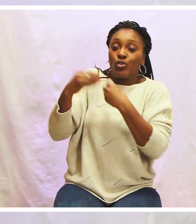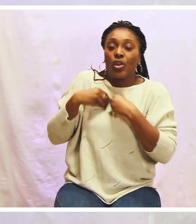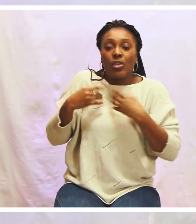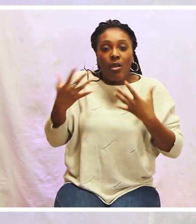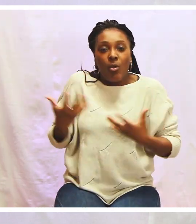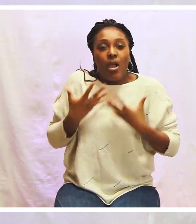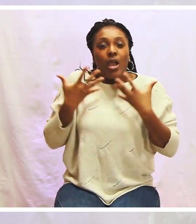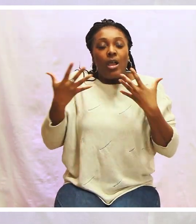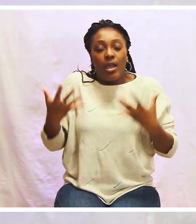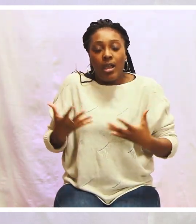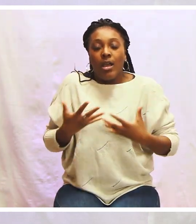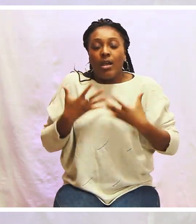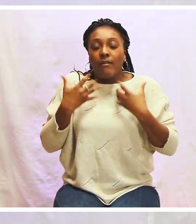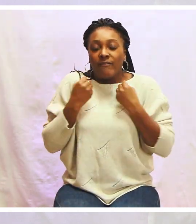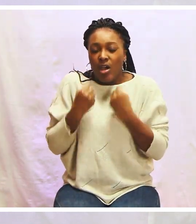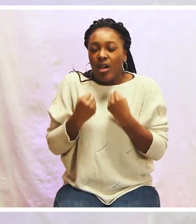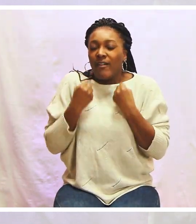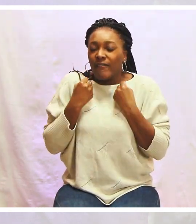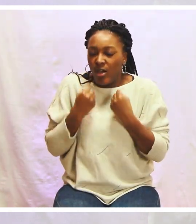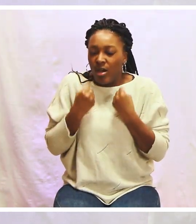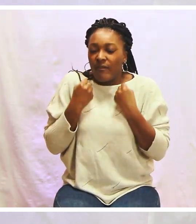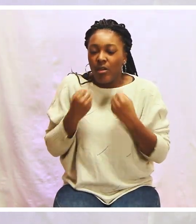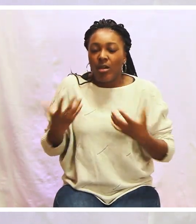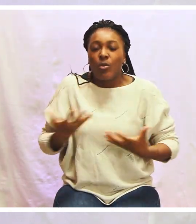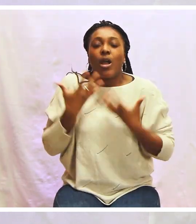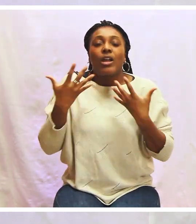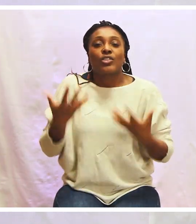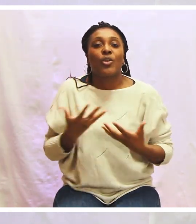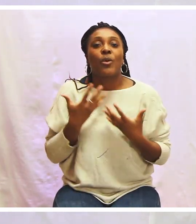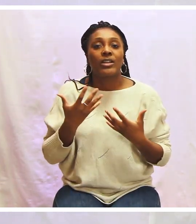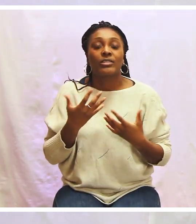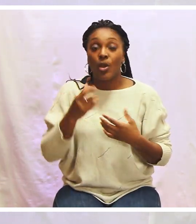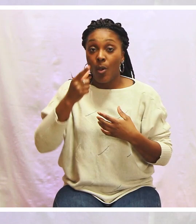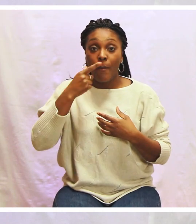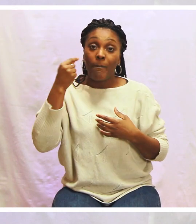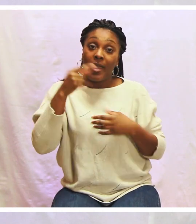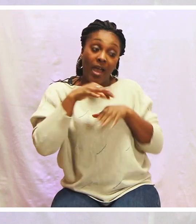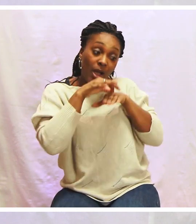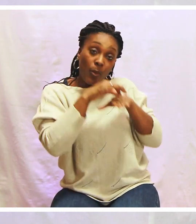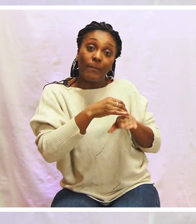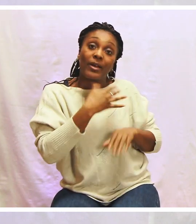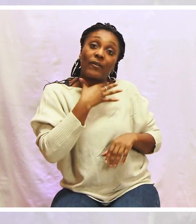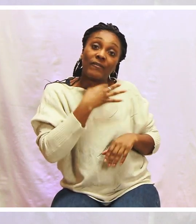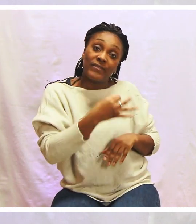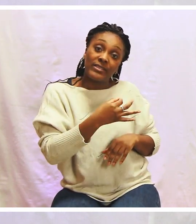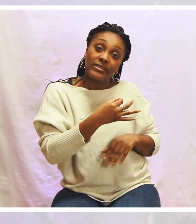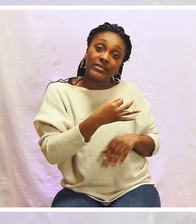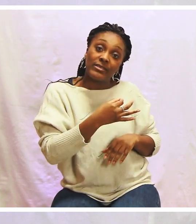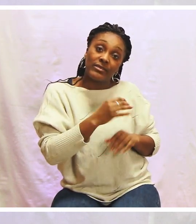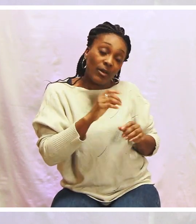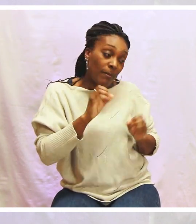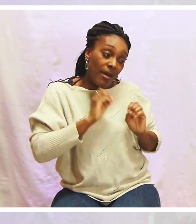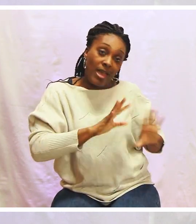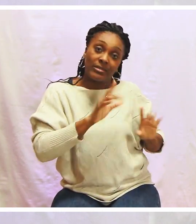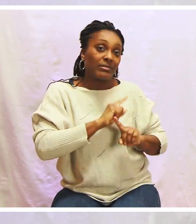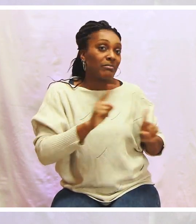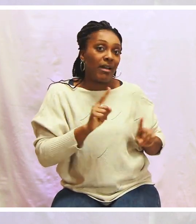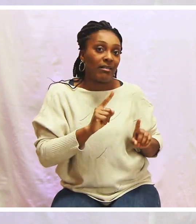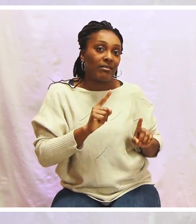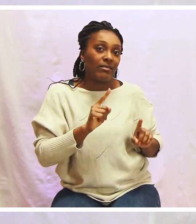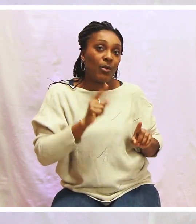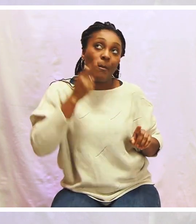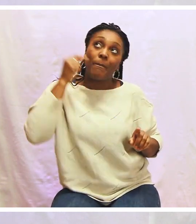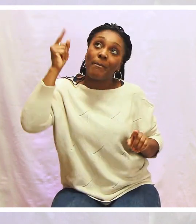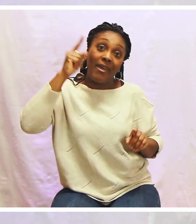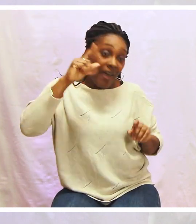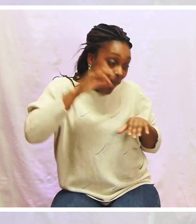que le père va accompagner son fils parce qu'il prend cette décision radicale de dire je vais jusqu'au bout père, je renonce pas. Alors, eh bien aujourd'hui je